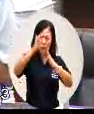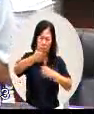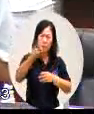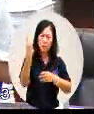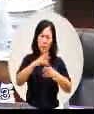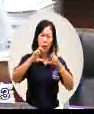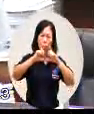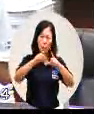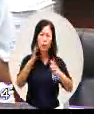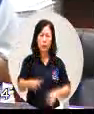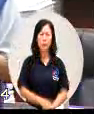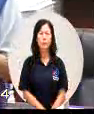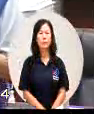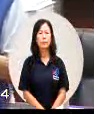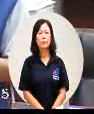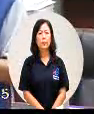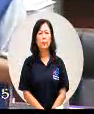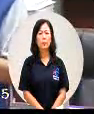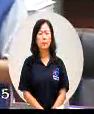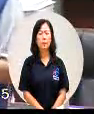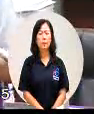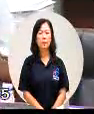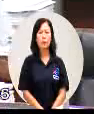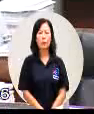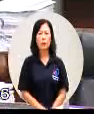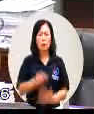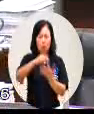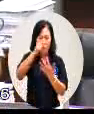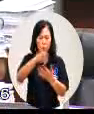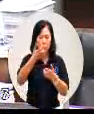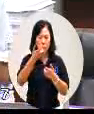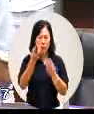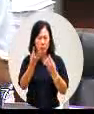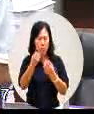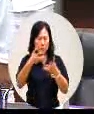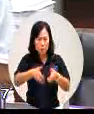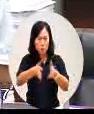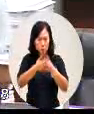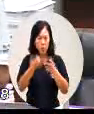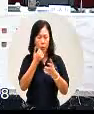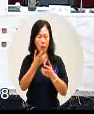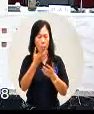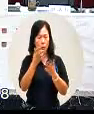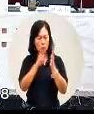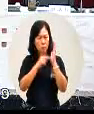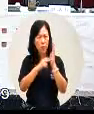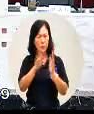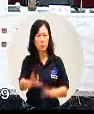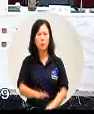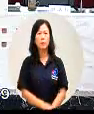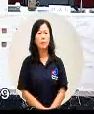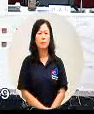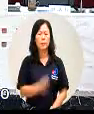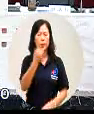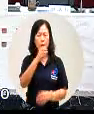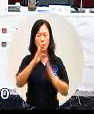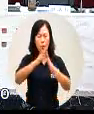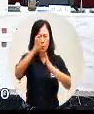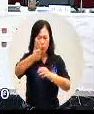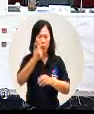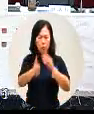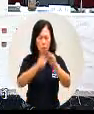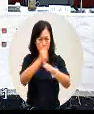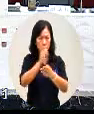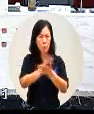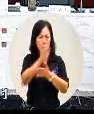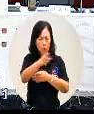综合答应啊？ 哦， 我看经营点啊，大点 的。对了，这重要的一些，我回 复一下。哎，市长。我看自从你就任嘛，卖